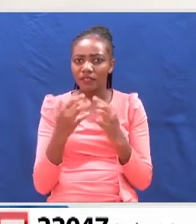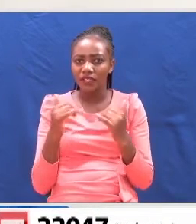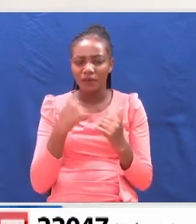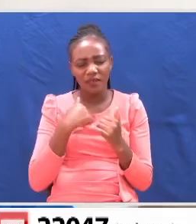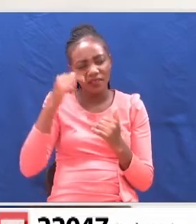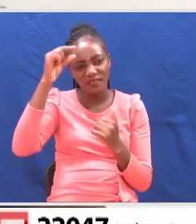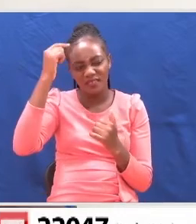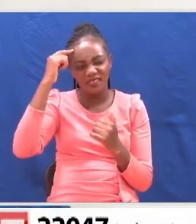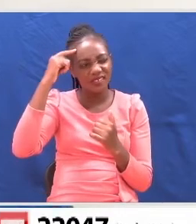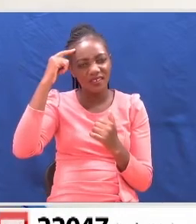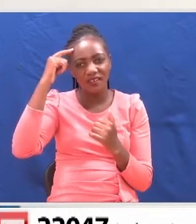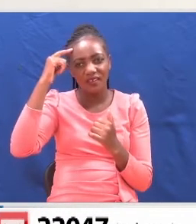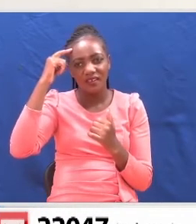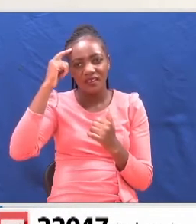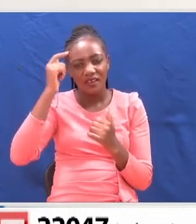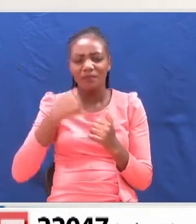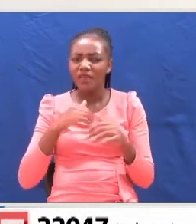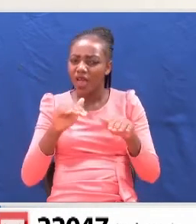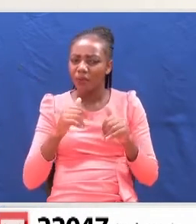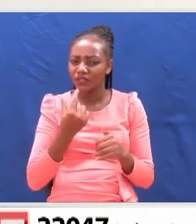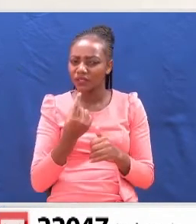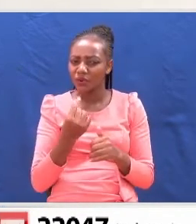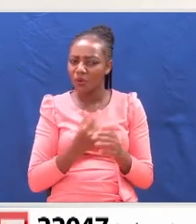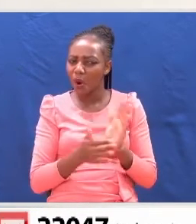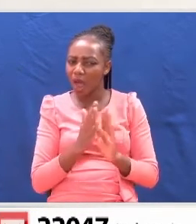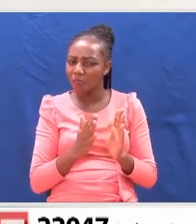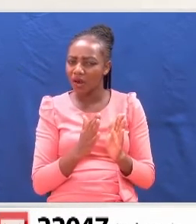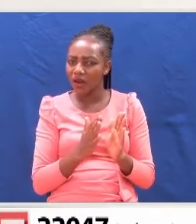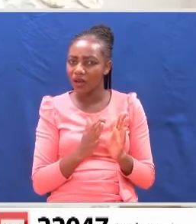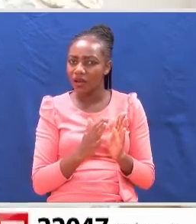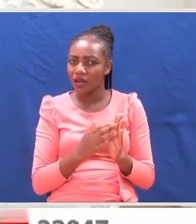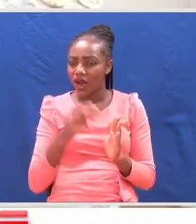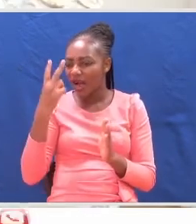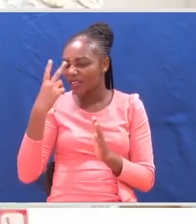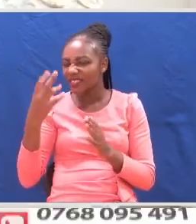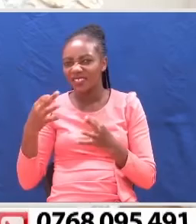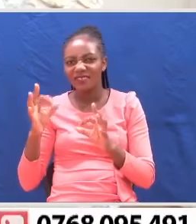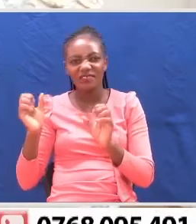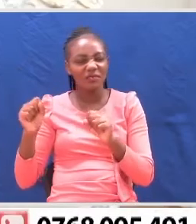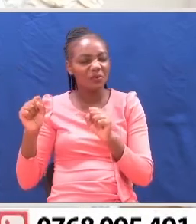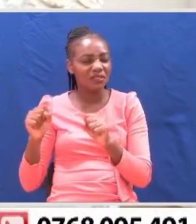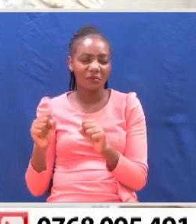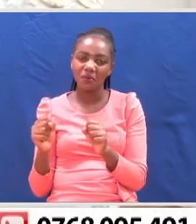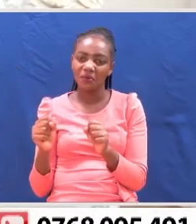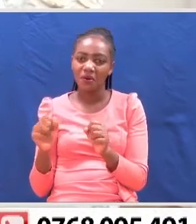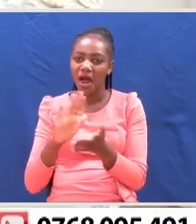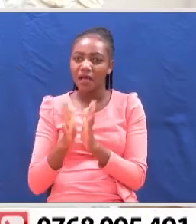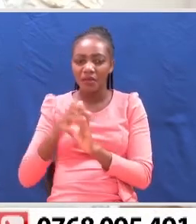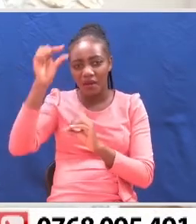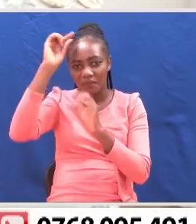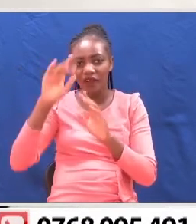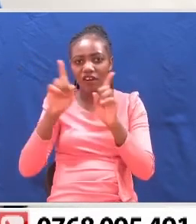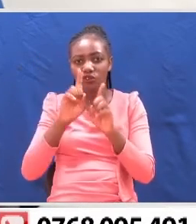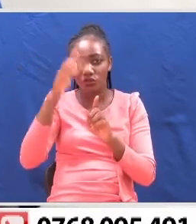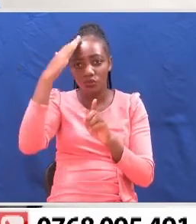huo itabidi nifikirie mambo mengi sana, nione kama nitataka kurudi. Unajua BBI